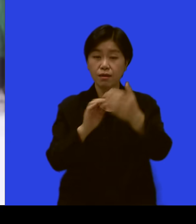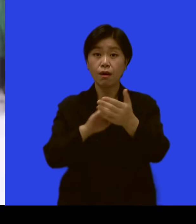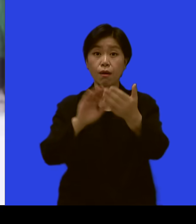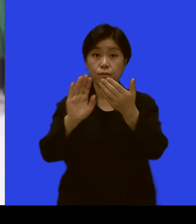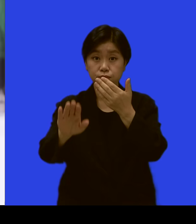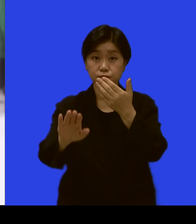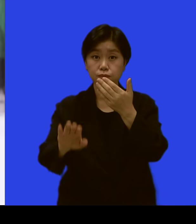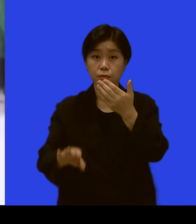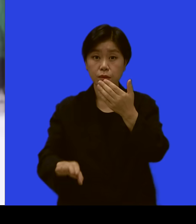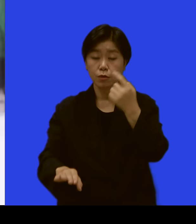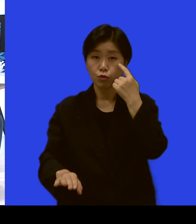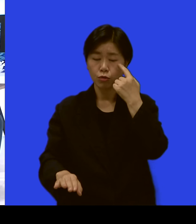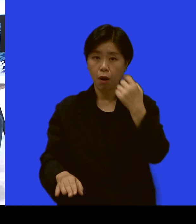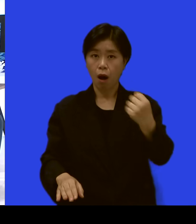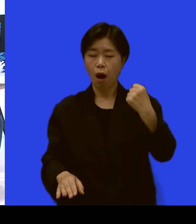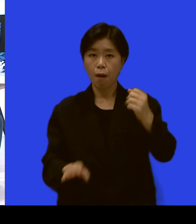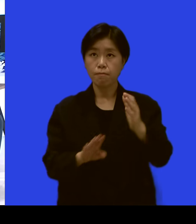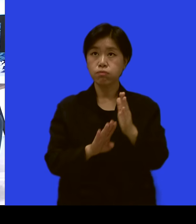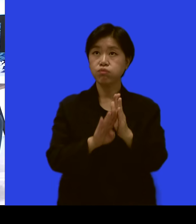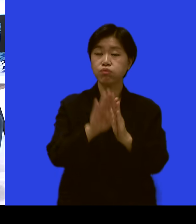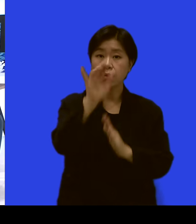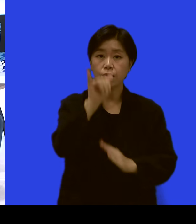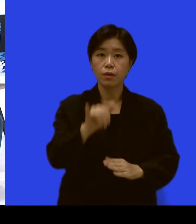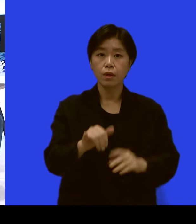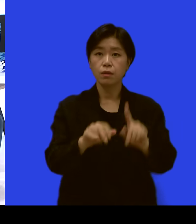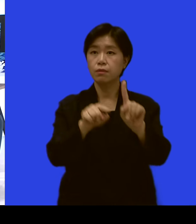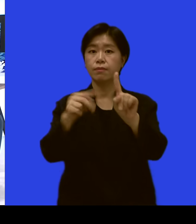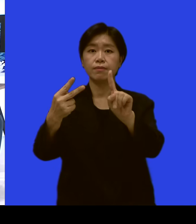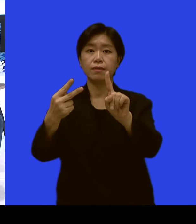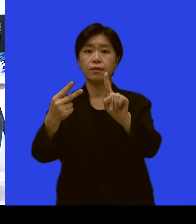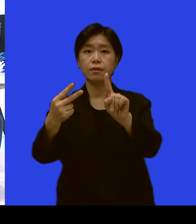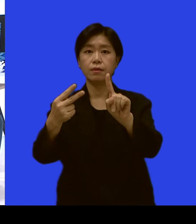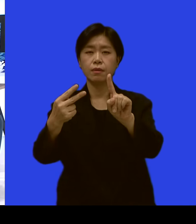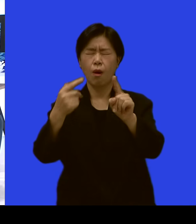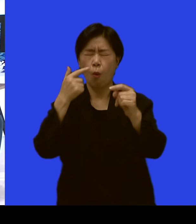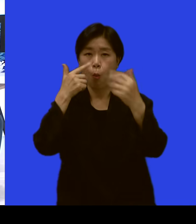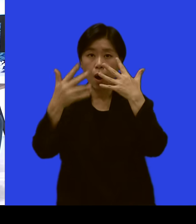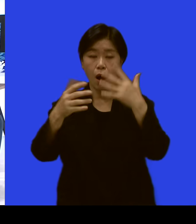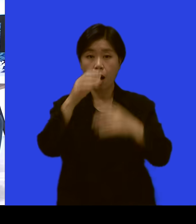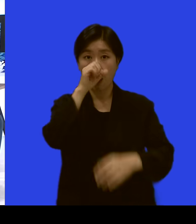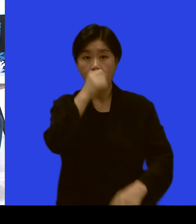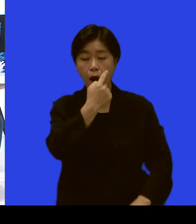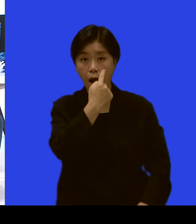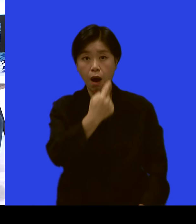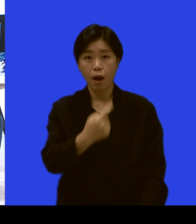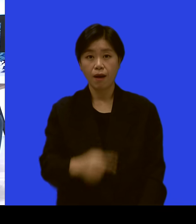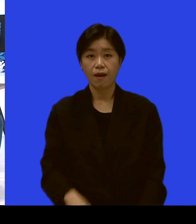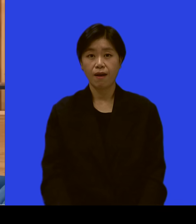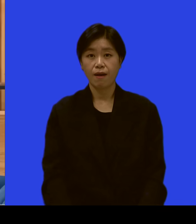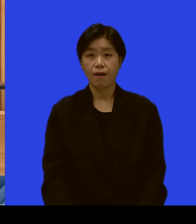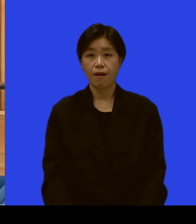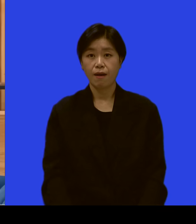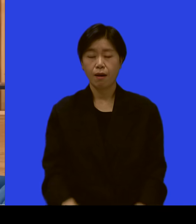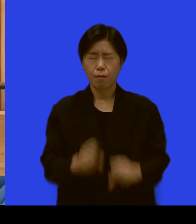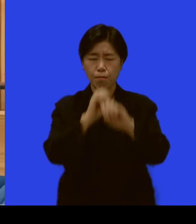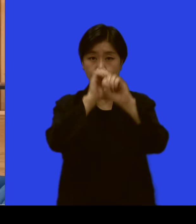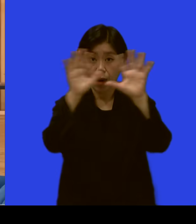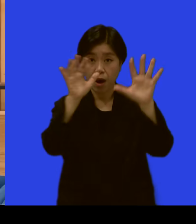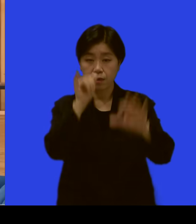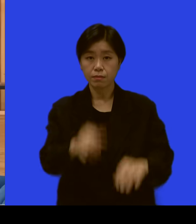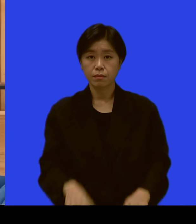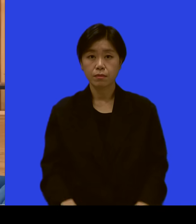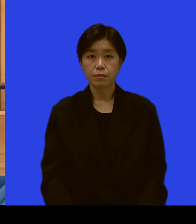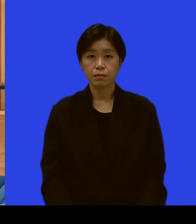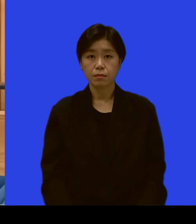난 다음에 이제 시력이 뭐 이게 1.2까지 무슨 올라간 일이에요? 거예요. 그게 예. 어떻게 맞고 시력이 좋아졌다고요? 네, 맞습니다. 정확히 어디를